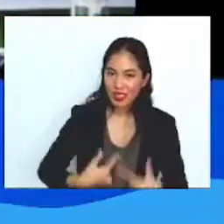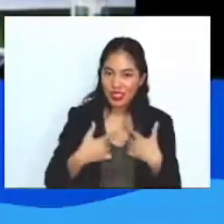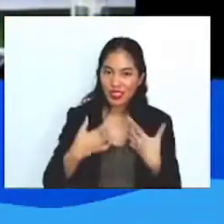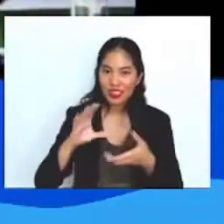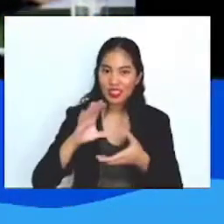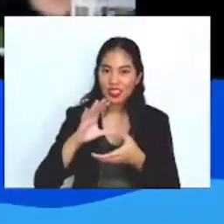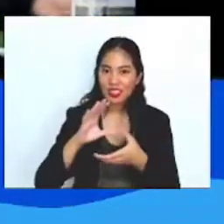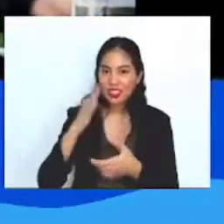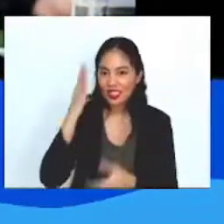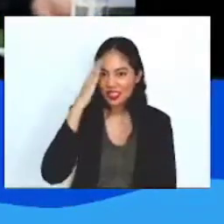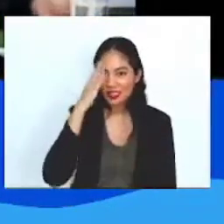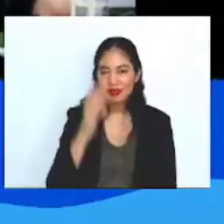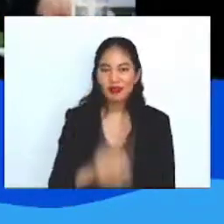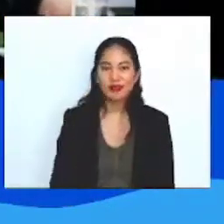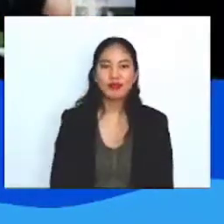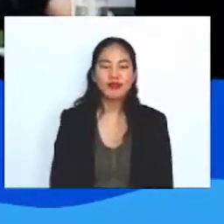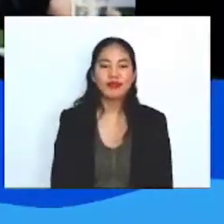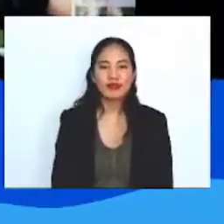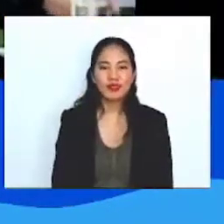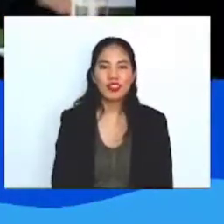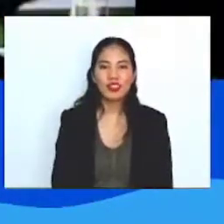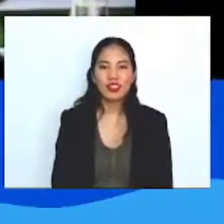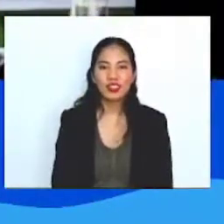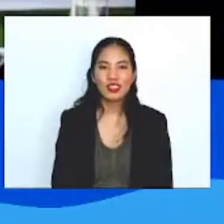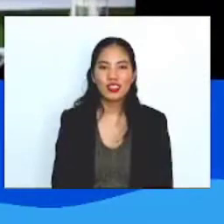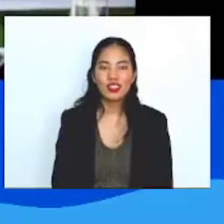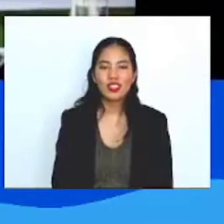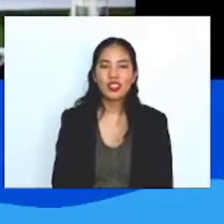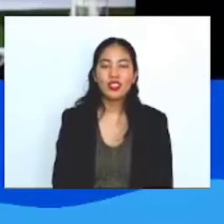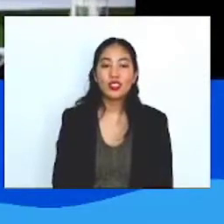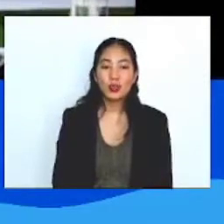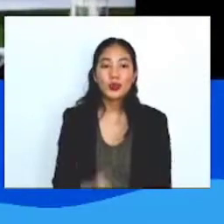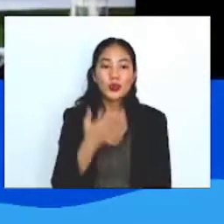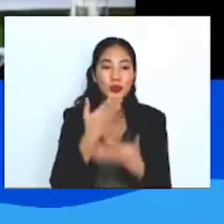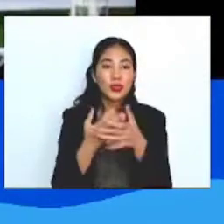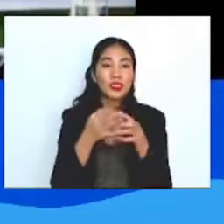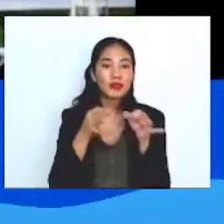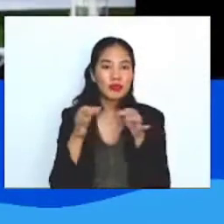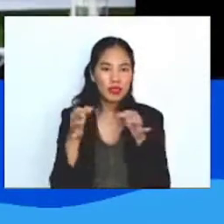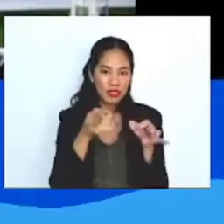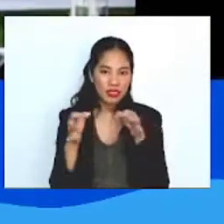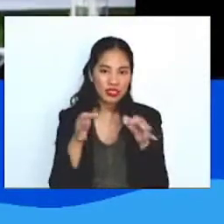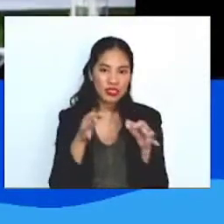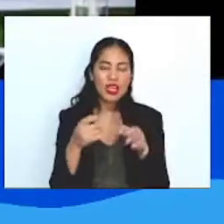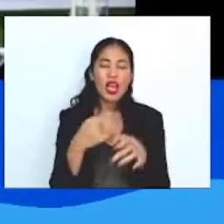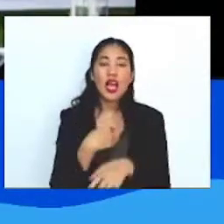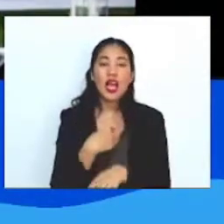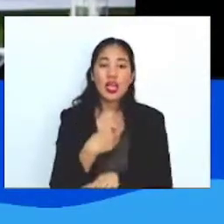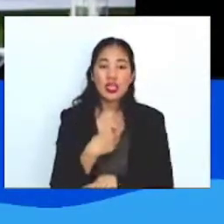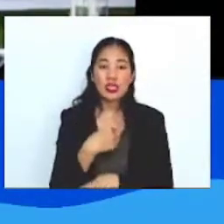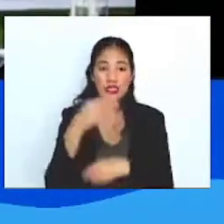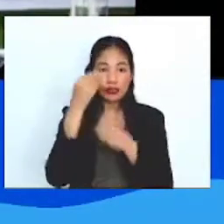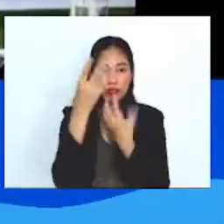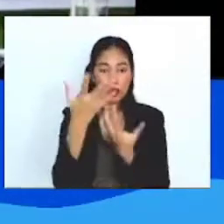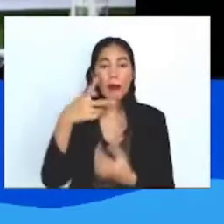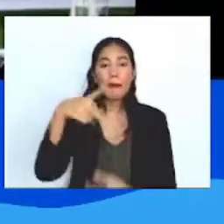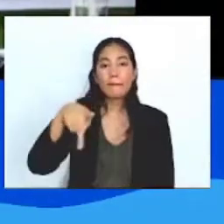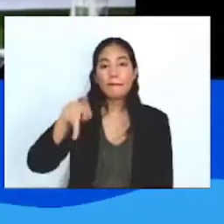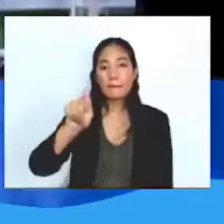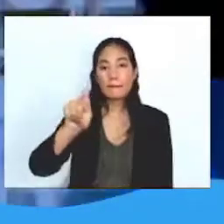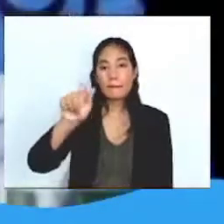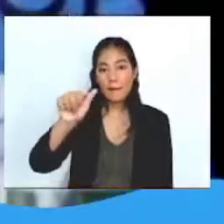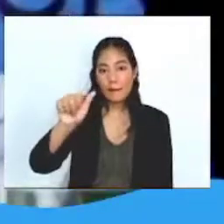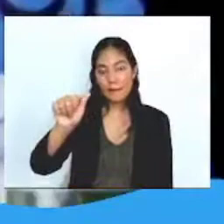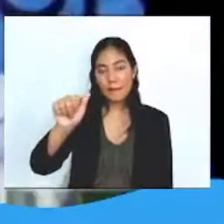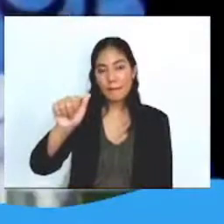Napakahusay ng kanilang pagpapaliwanag. At ang aking pong sinasabi, PTA, in relation to partnership, kapag